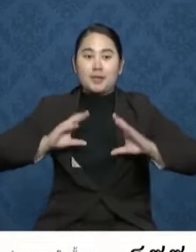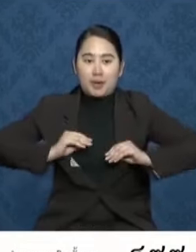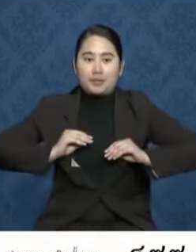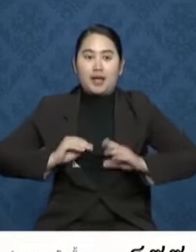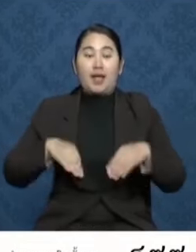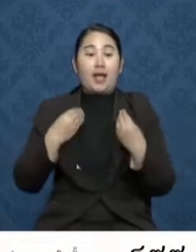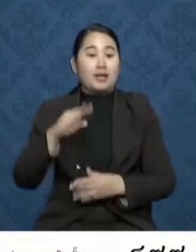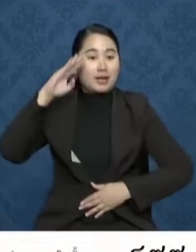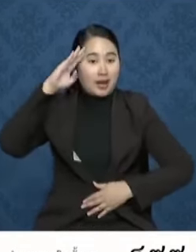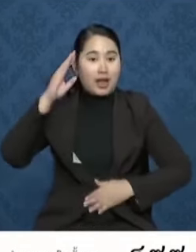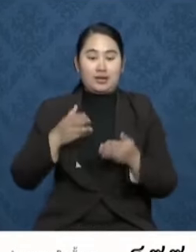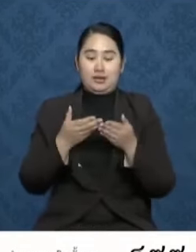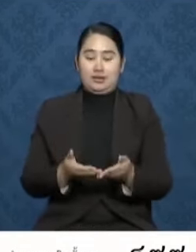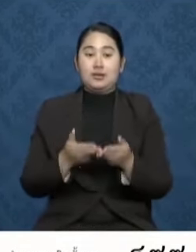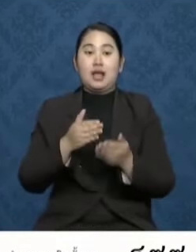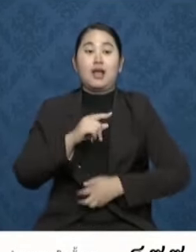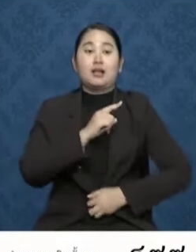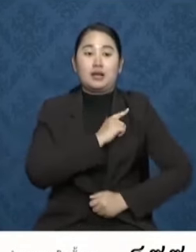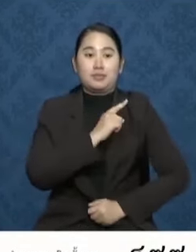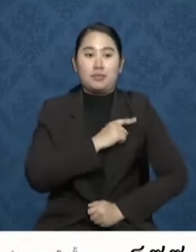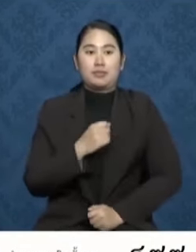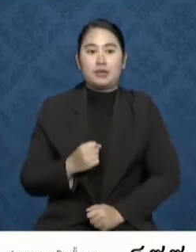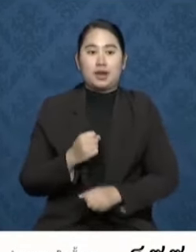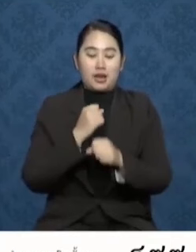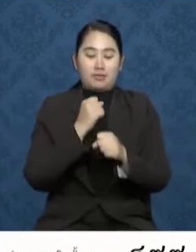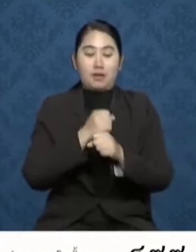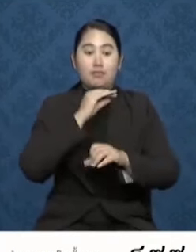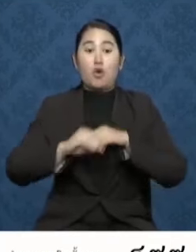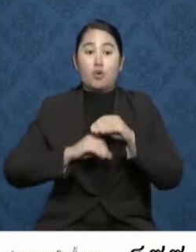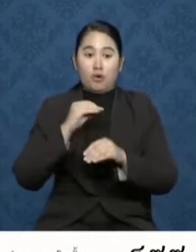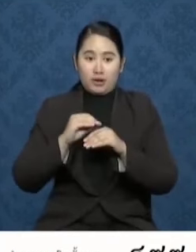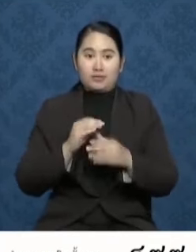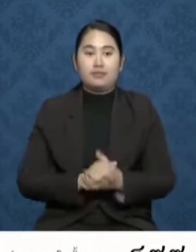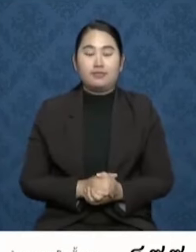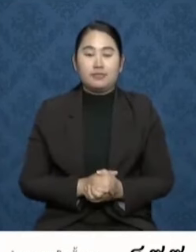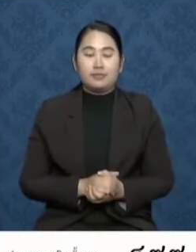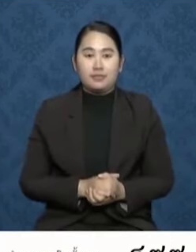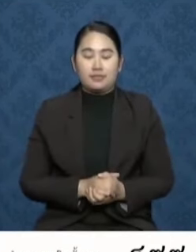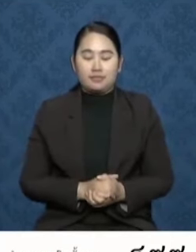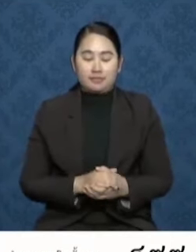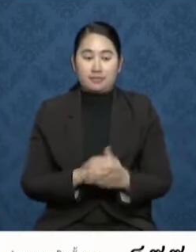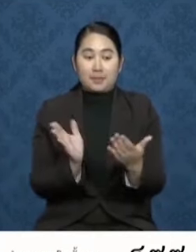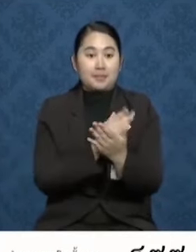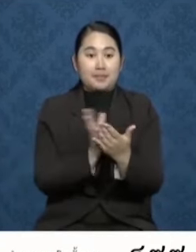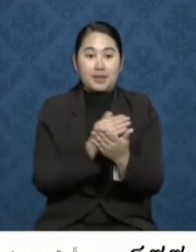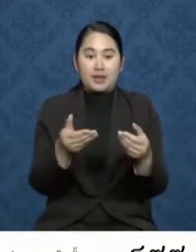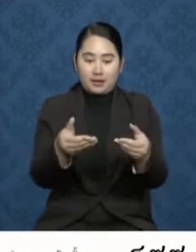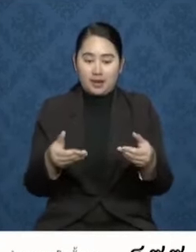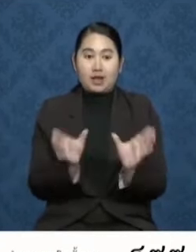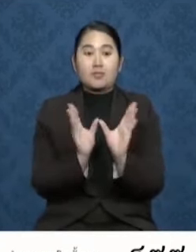ให้ทหารเรือกองทัพเรือเป็นผู้รับผิดชอบดำเนินโครงการแทนจากเอกสารที่รายงานต่อ